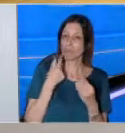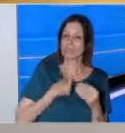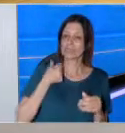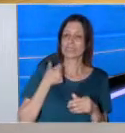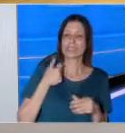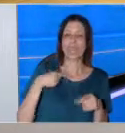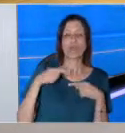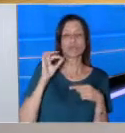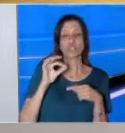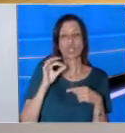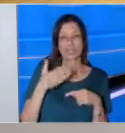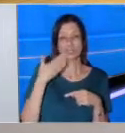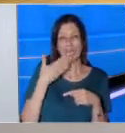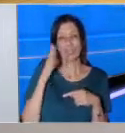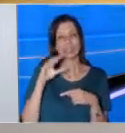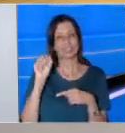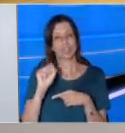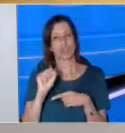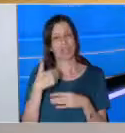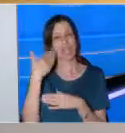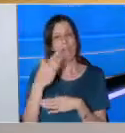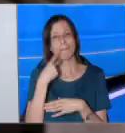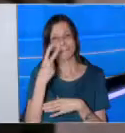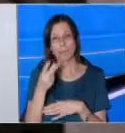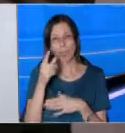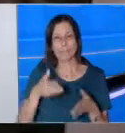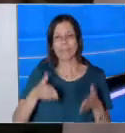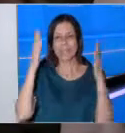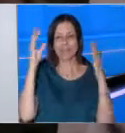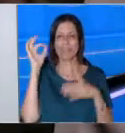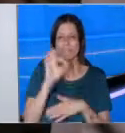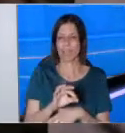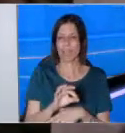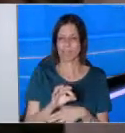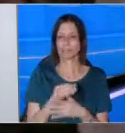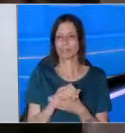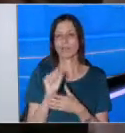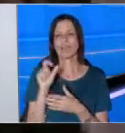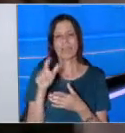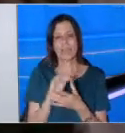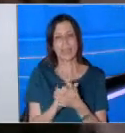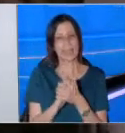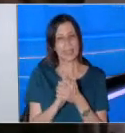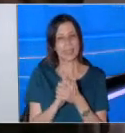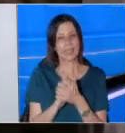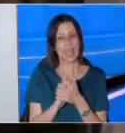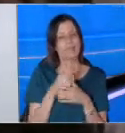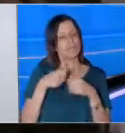של סלובקיה וצ'כיה מיד אחרי הביקור בבניין שנפגע. הנה. Slovakia is a friend and Israel is a